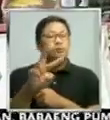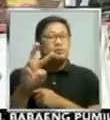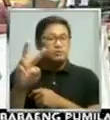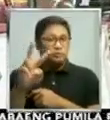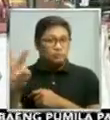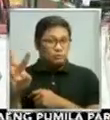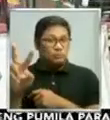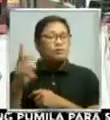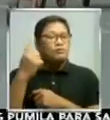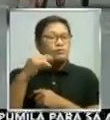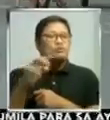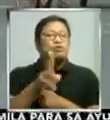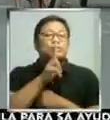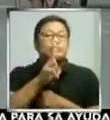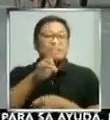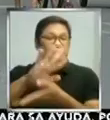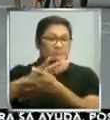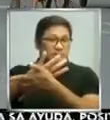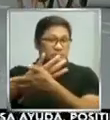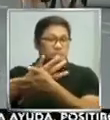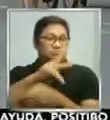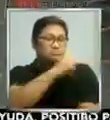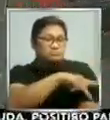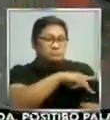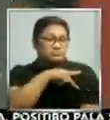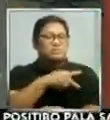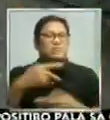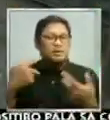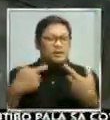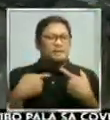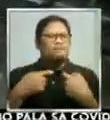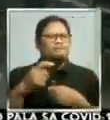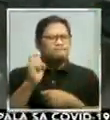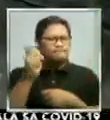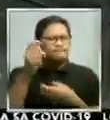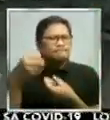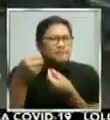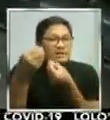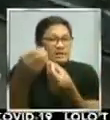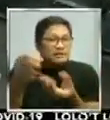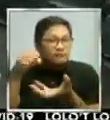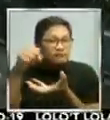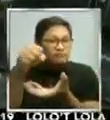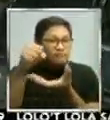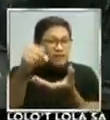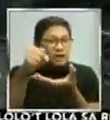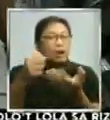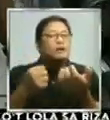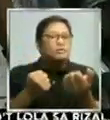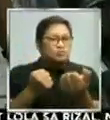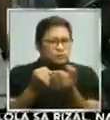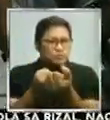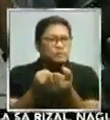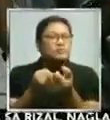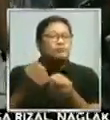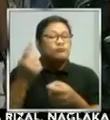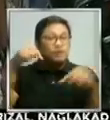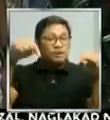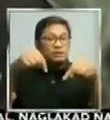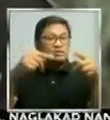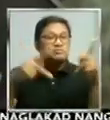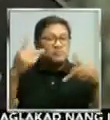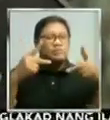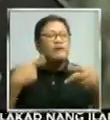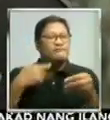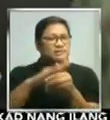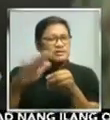ang bilang ng mga suspected patients. Hinahabol na mabigyan ng relief goods, supply at financial assistance ang mga taga rito para may sapat